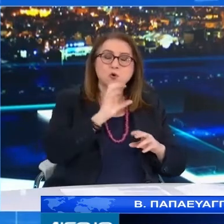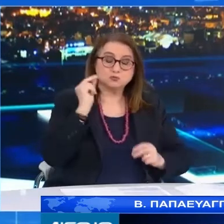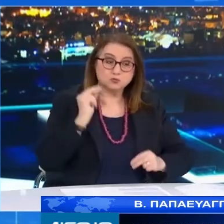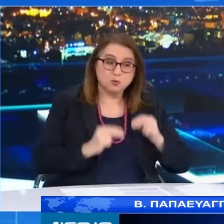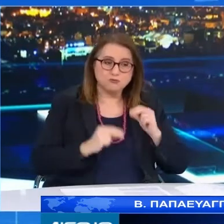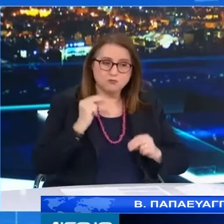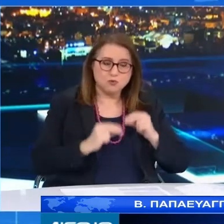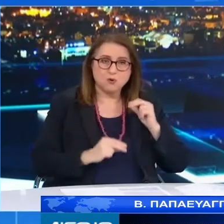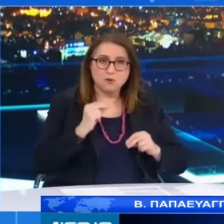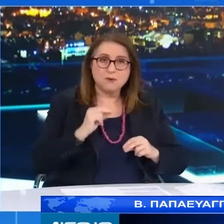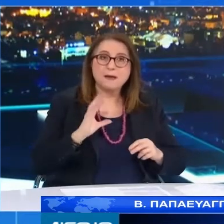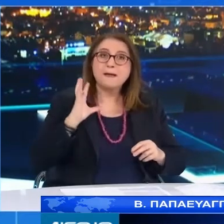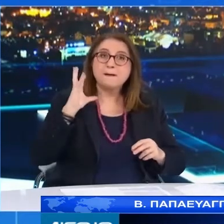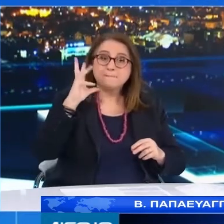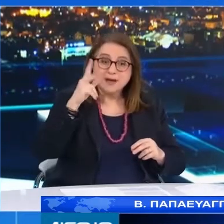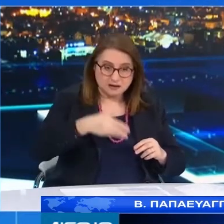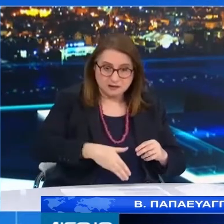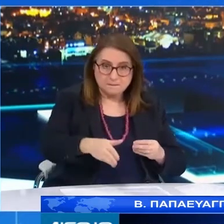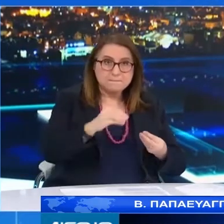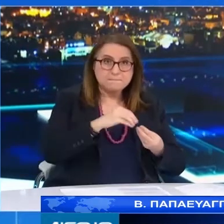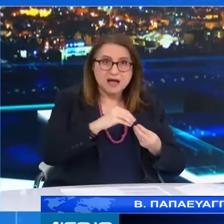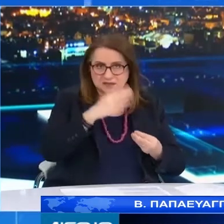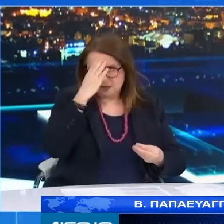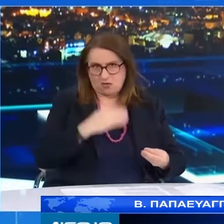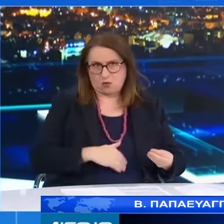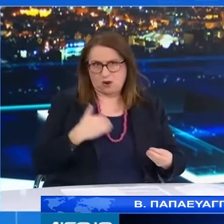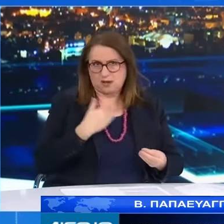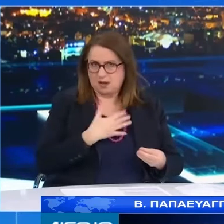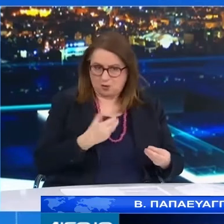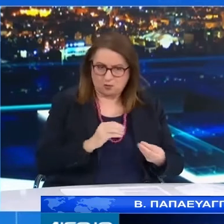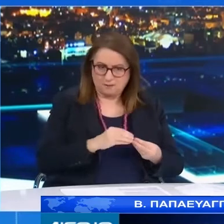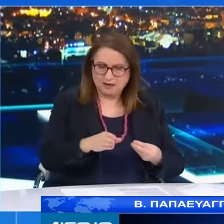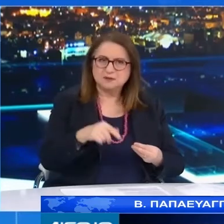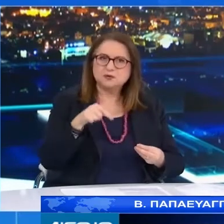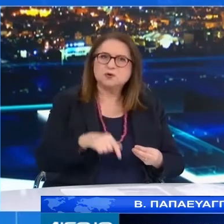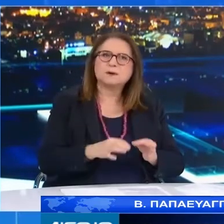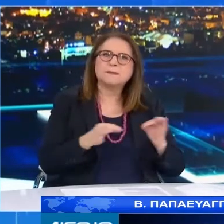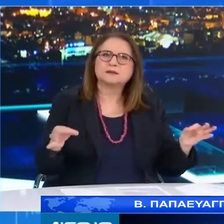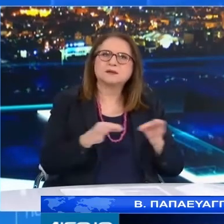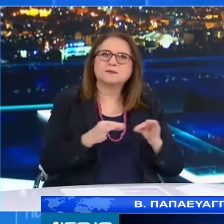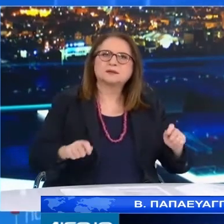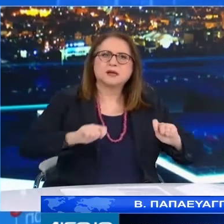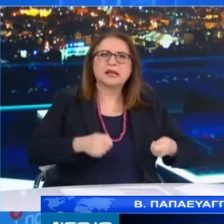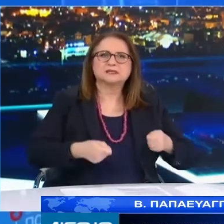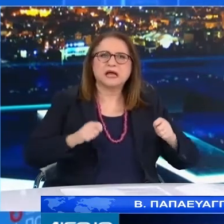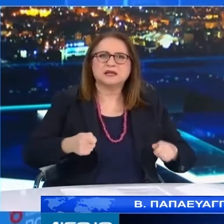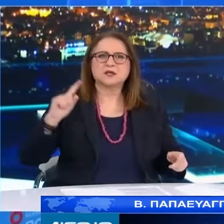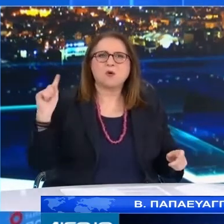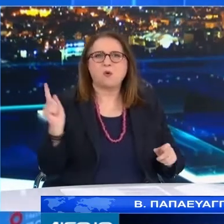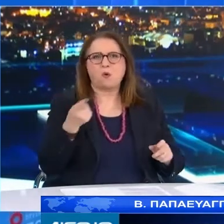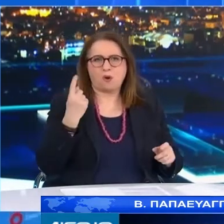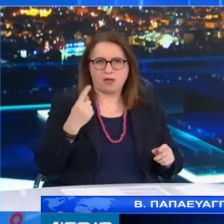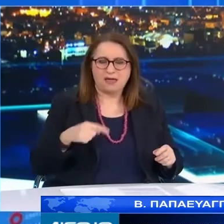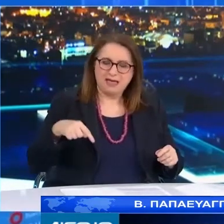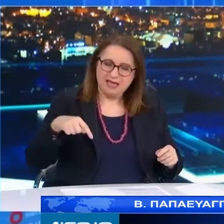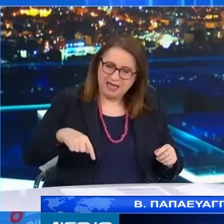βλέπουμε χώρες να αναγκάζονται ακόμα και εν μέσω του Πάσχα των Καθολικών να αποφασίζουν νέα περιοριστικά μέτρα. Στην Ελλάδα βλέπουμε μια